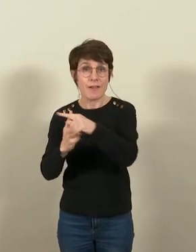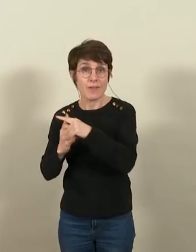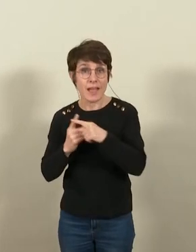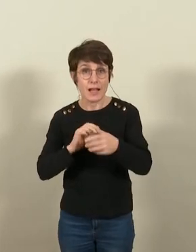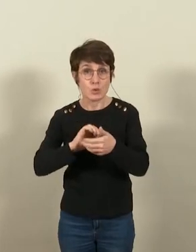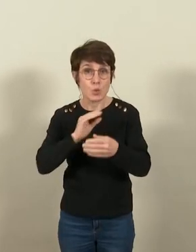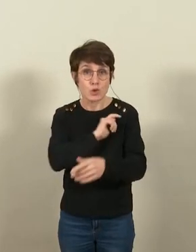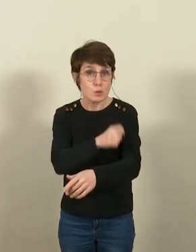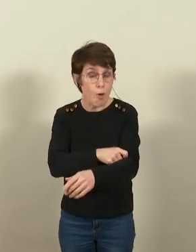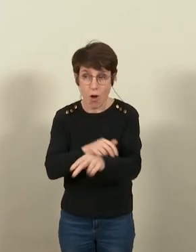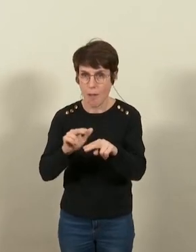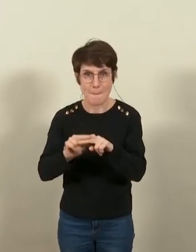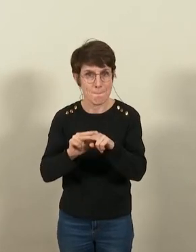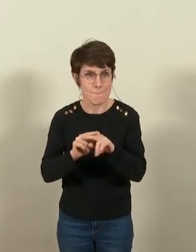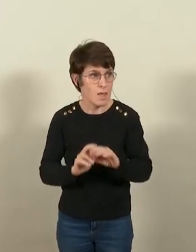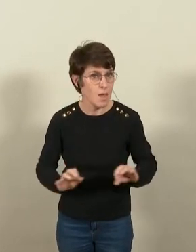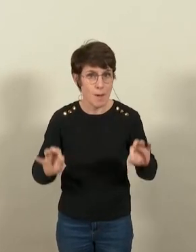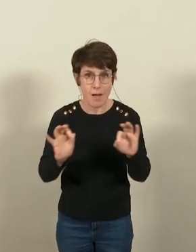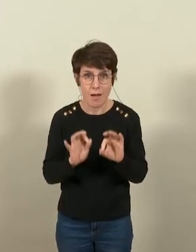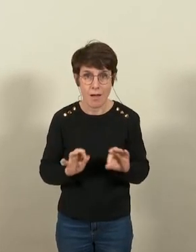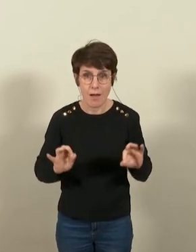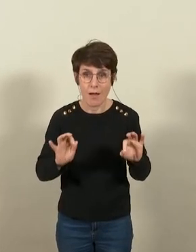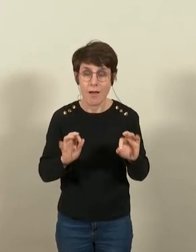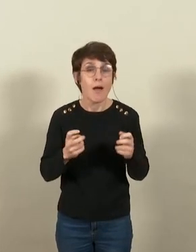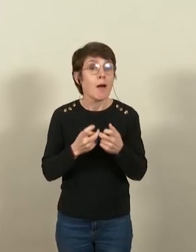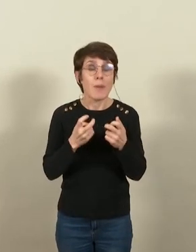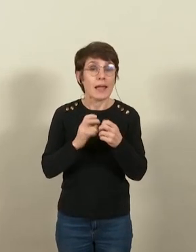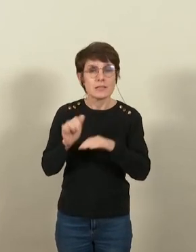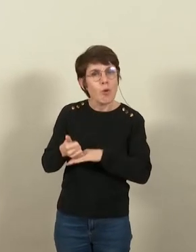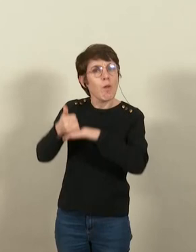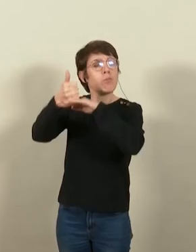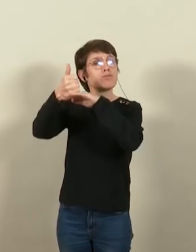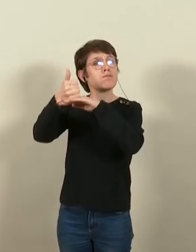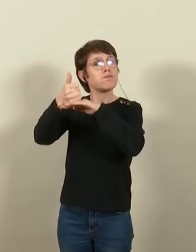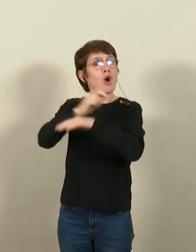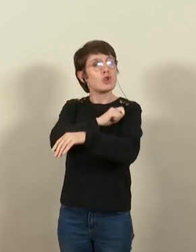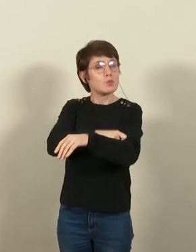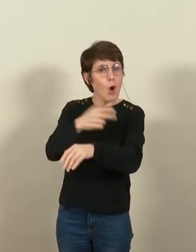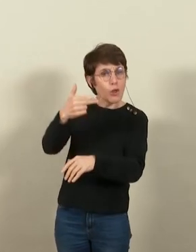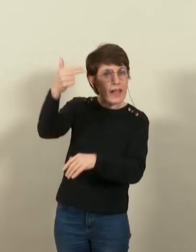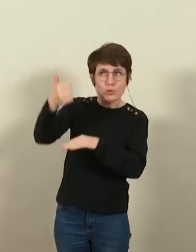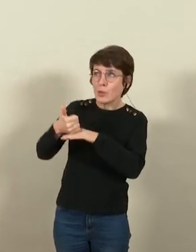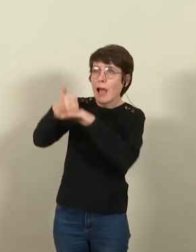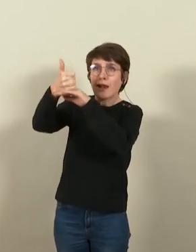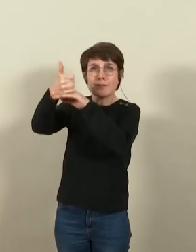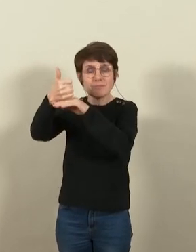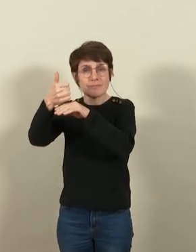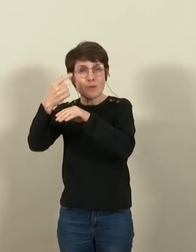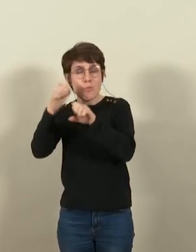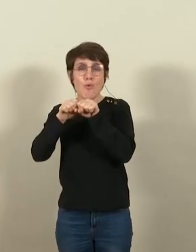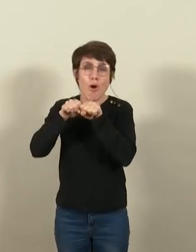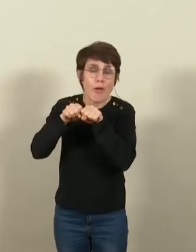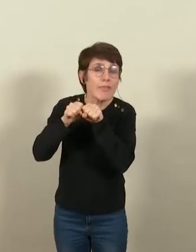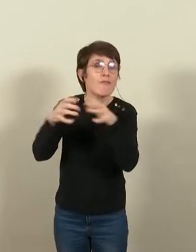à aucuneement à aucun moment on voit par exemple les instances sportifes nationales là-dessus pour développer donc le sport pour tous